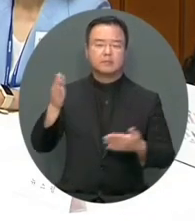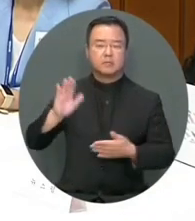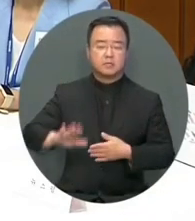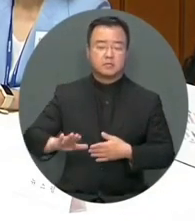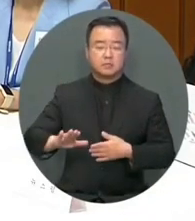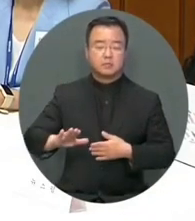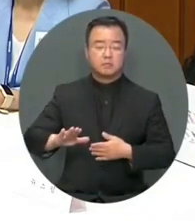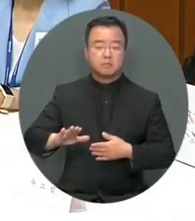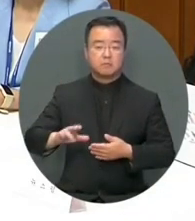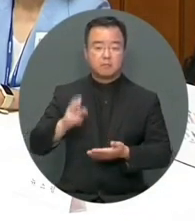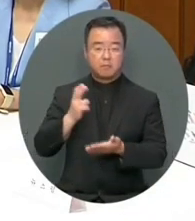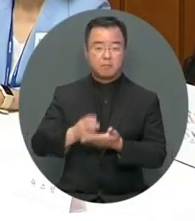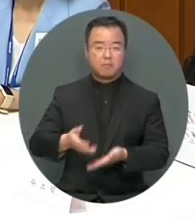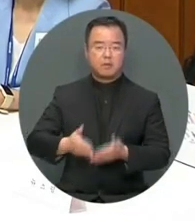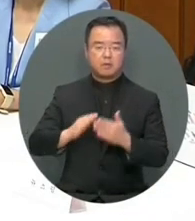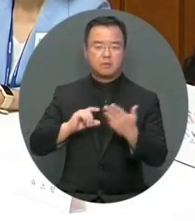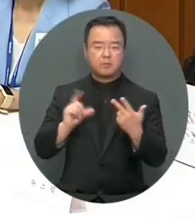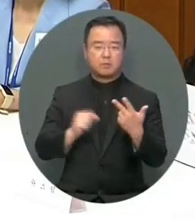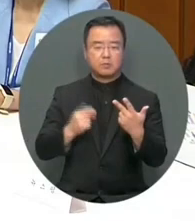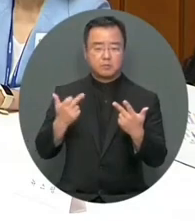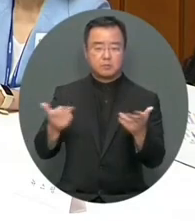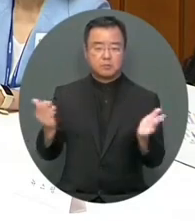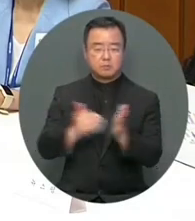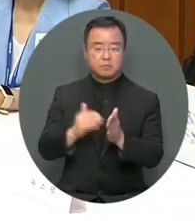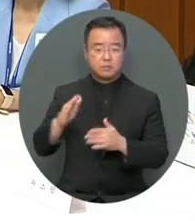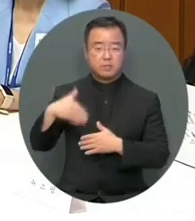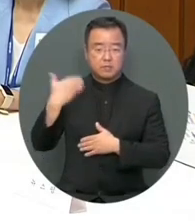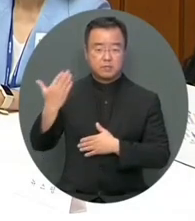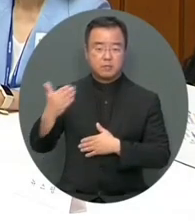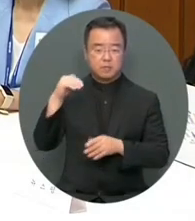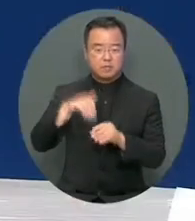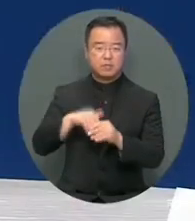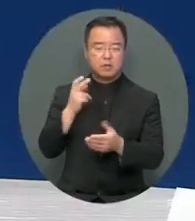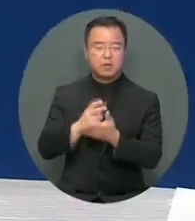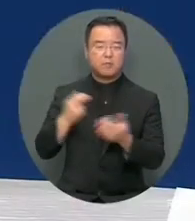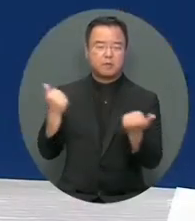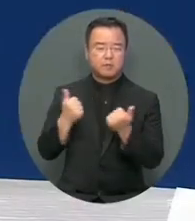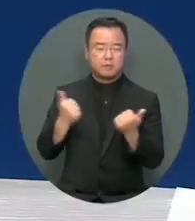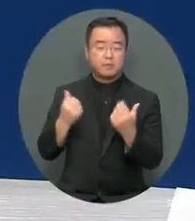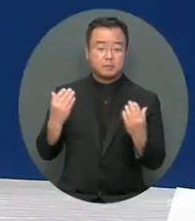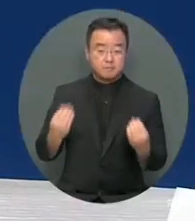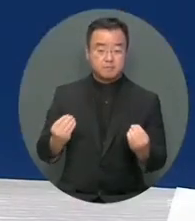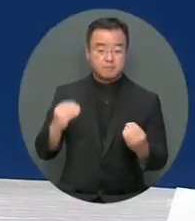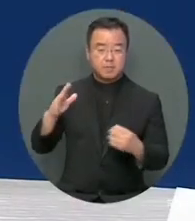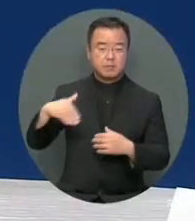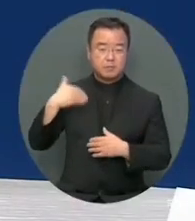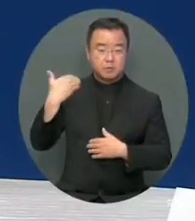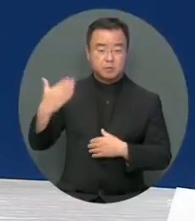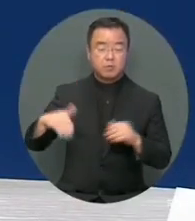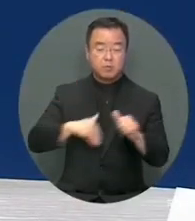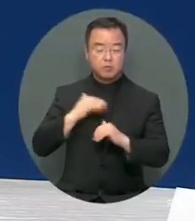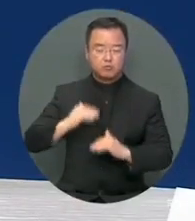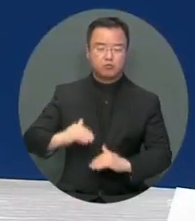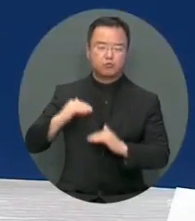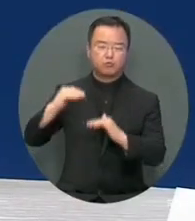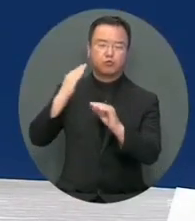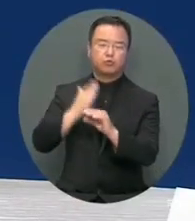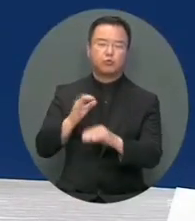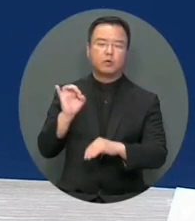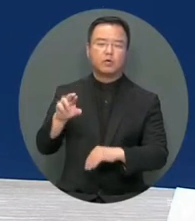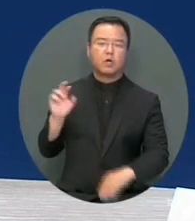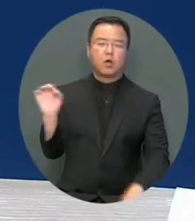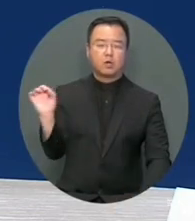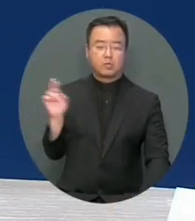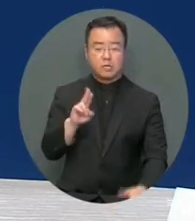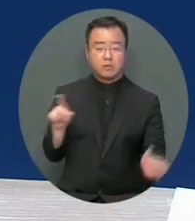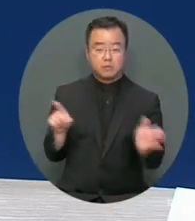재헌절이 끝나면 선거법 협상을 마무리 지으면 그 과정에서 형성된 여야 간의 신뢰 기반을